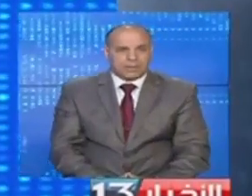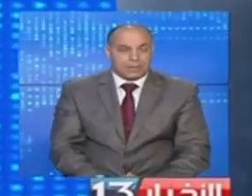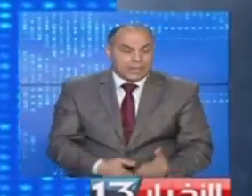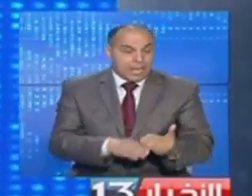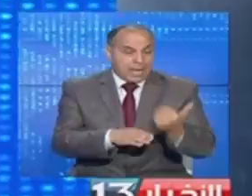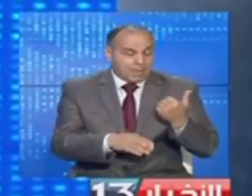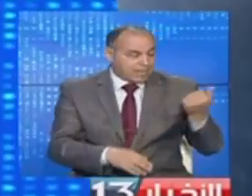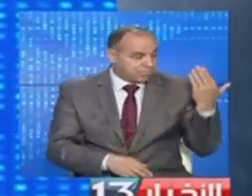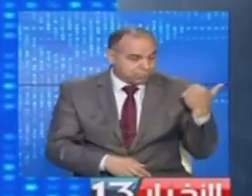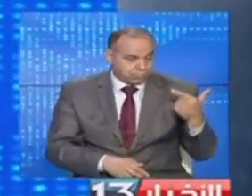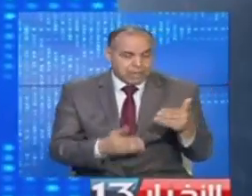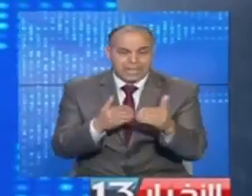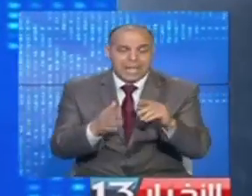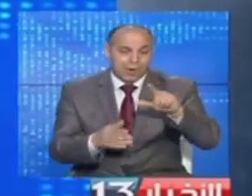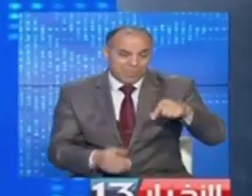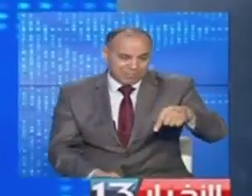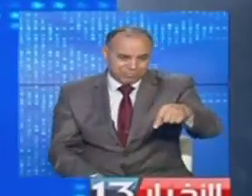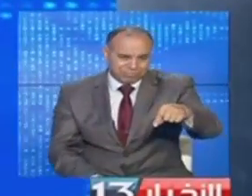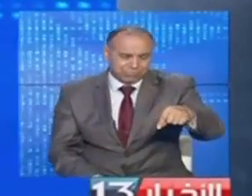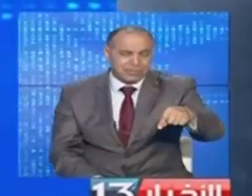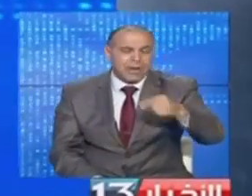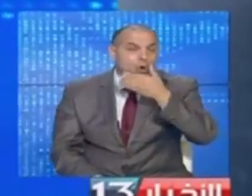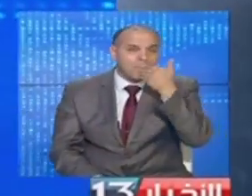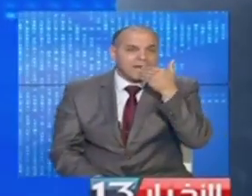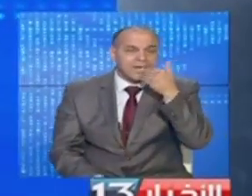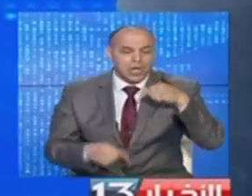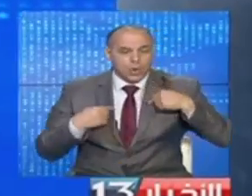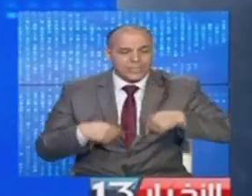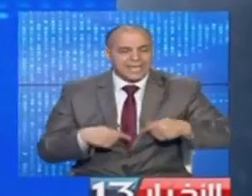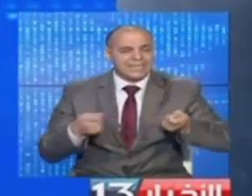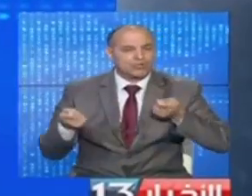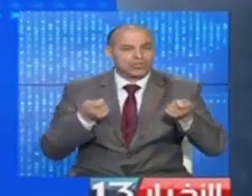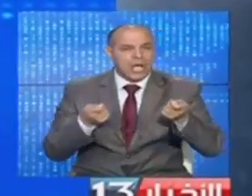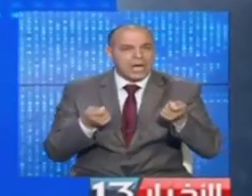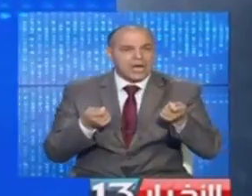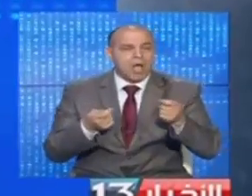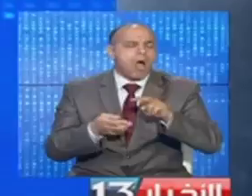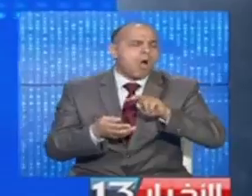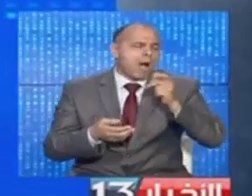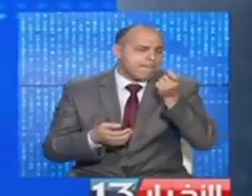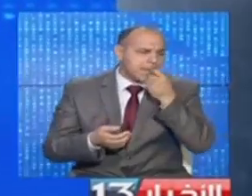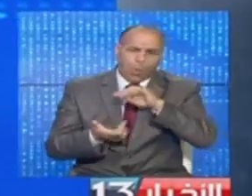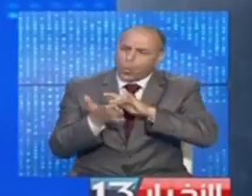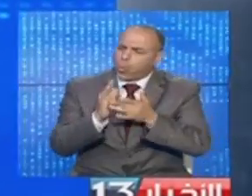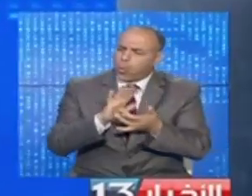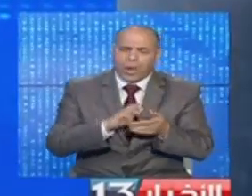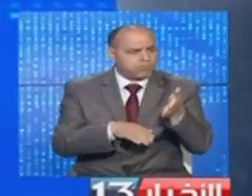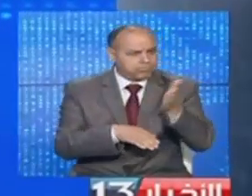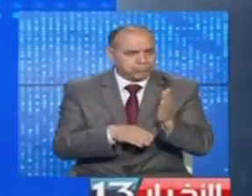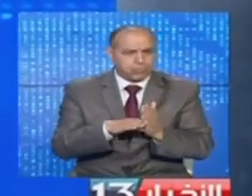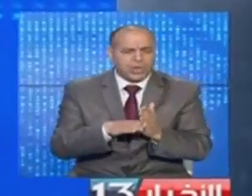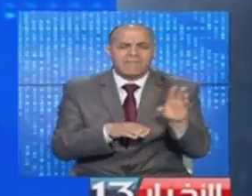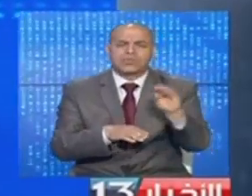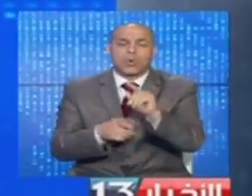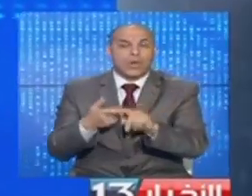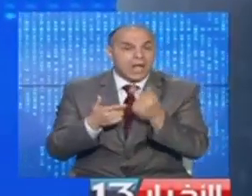قبل أيام من حلول شهر رمضان المعظم، أكدت وزارة التجارة أن مختلف المواد الاستهلاكية متوفرة في